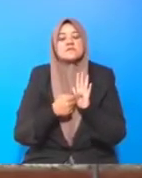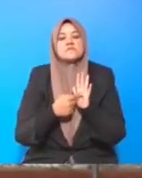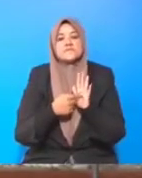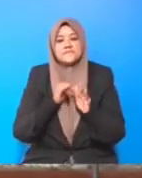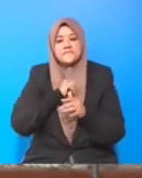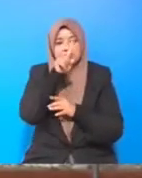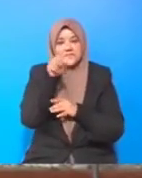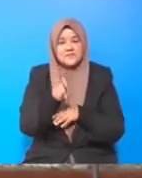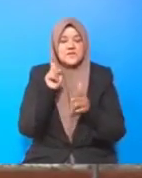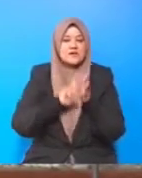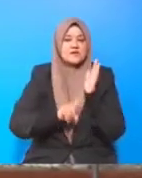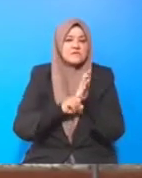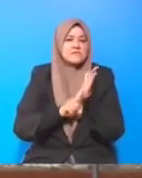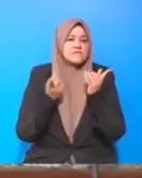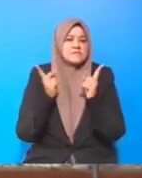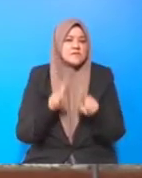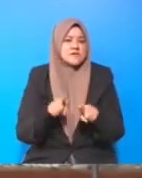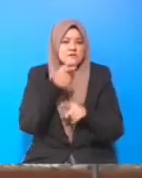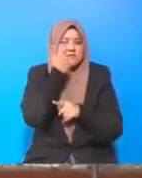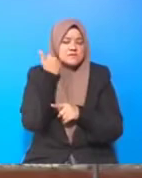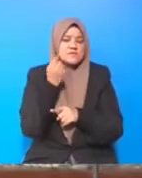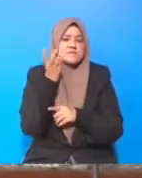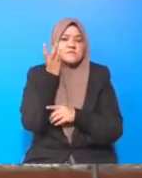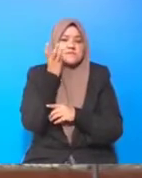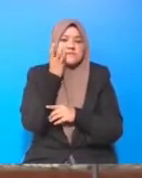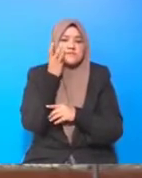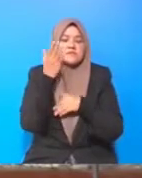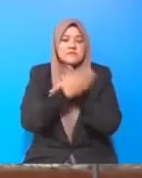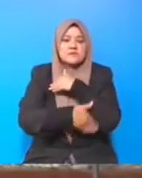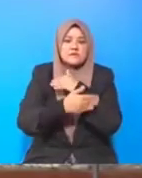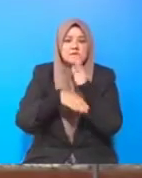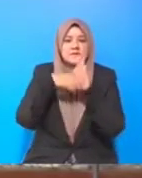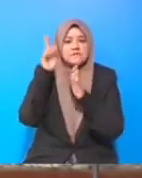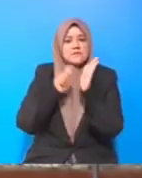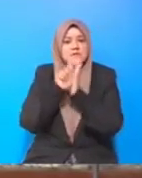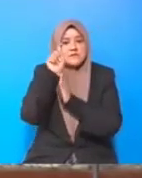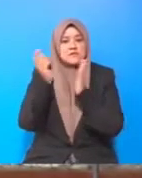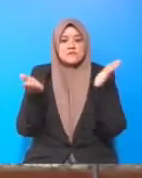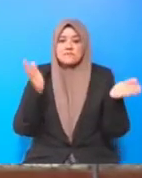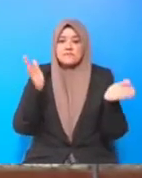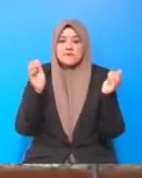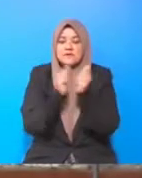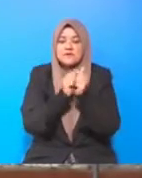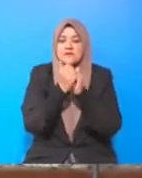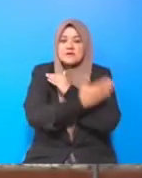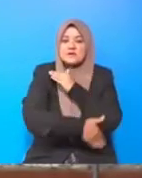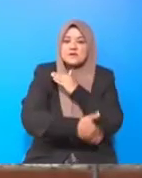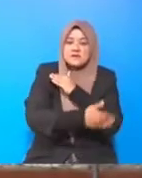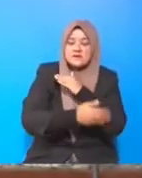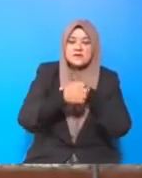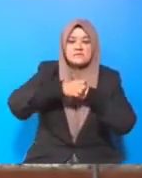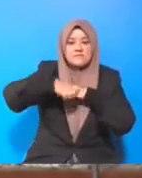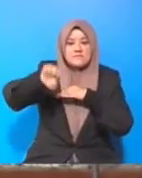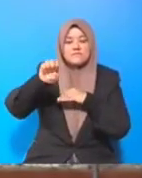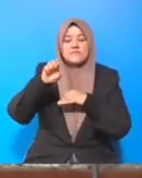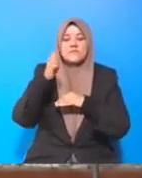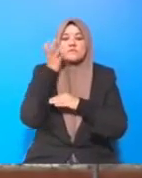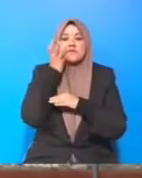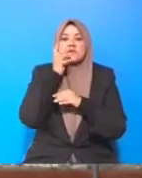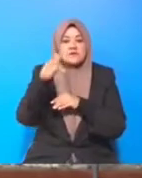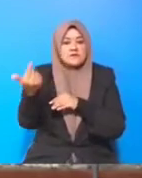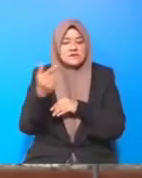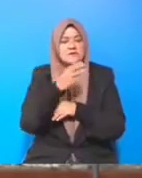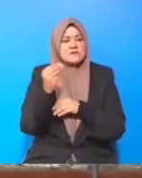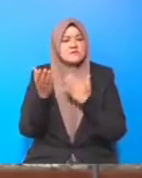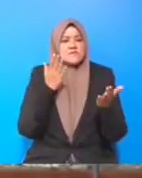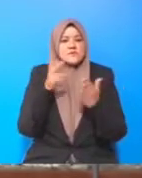faktor penyebab kan kos pengeluaran beras negara adalah lebih tinggi berbanding dengan negara-negara pengekspor beras yang lain